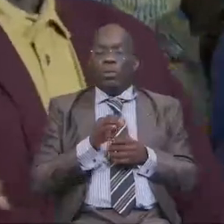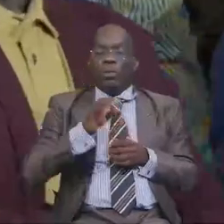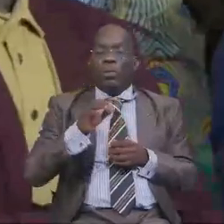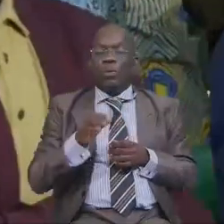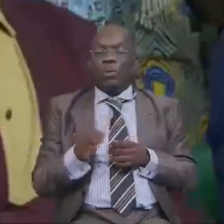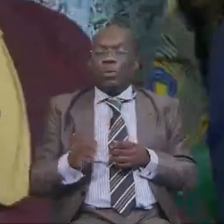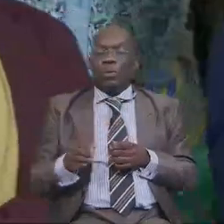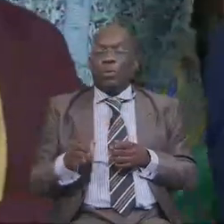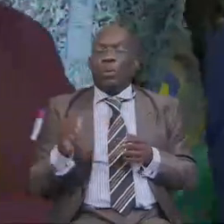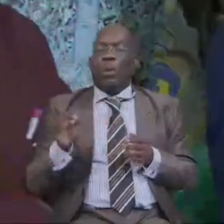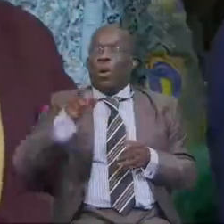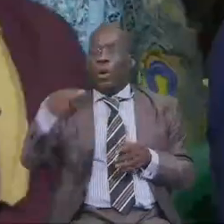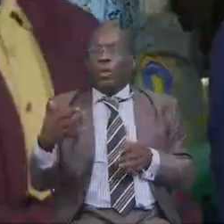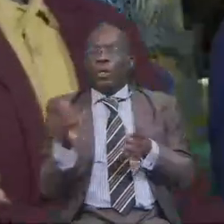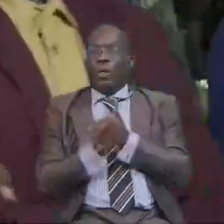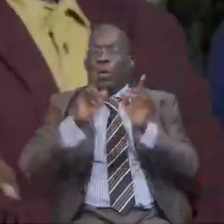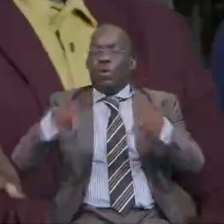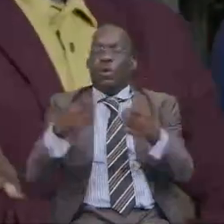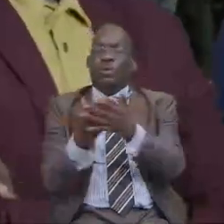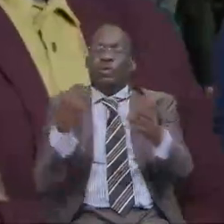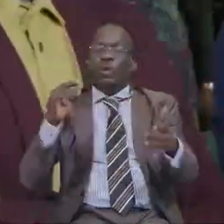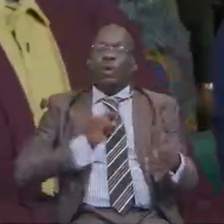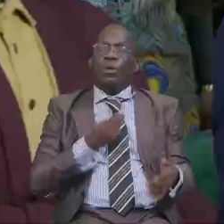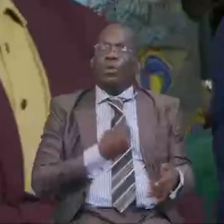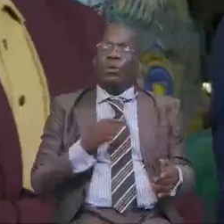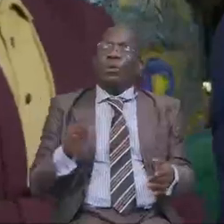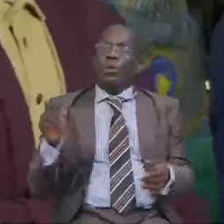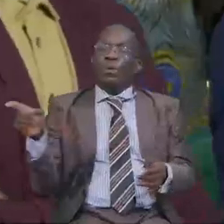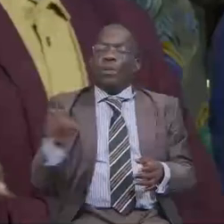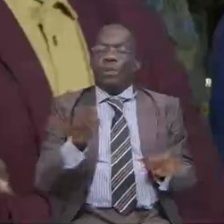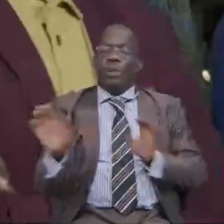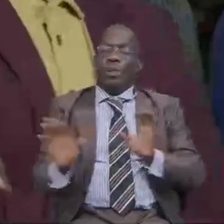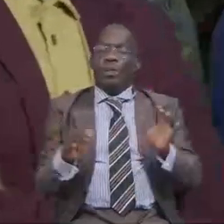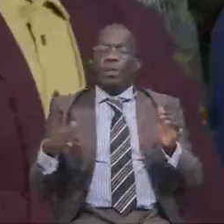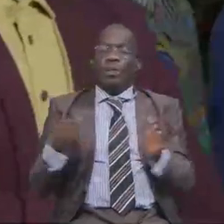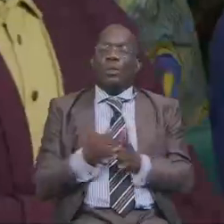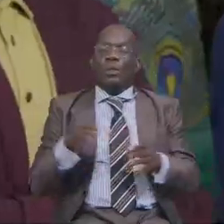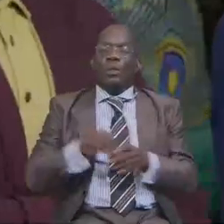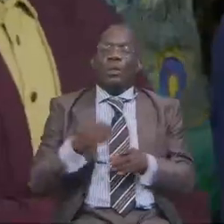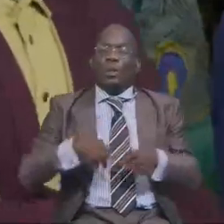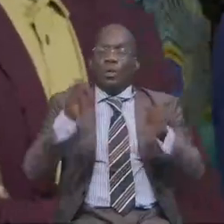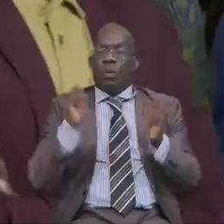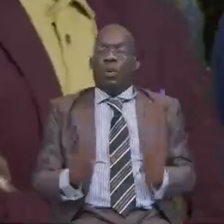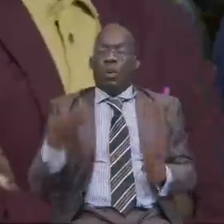Les autres qui nous ont dévancés, ils l'ont fait dans la force du Seigneur,